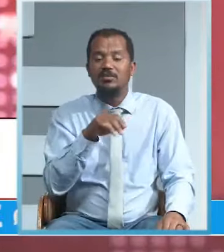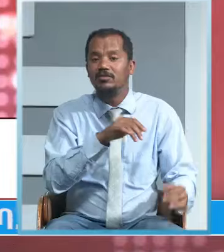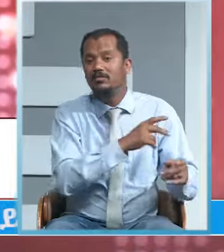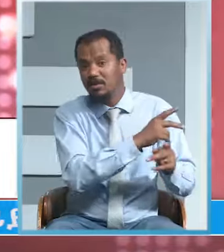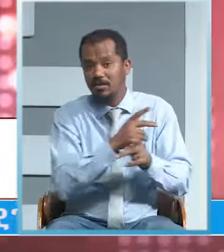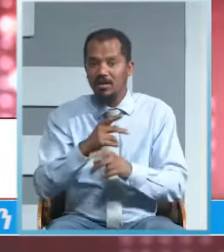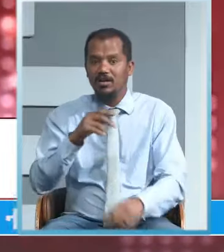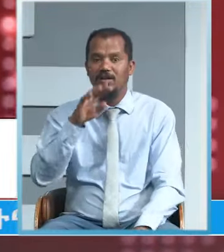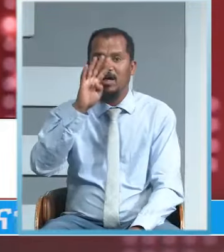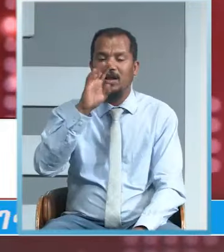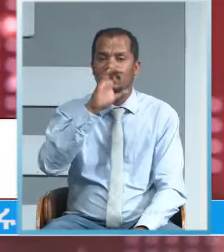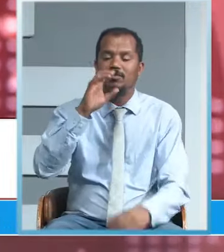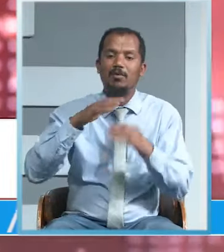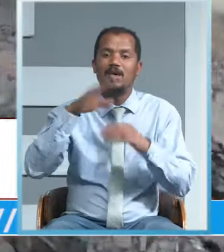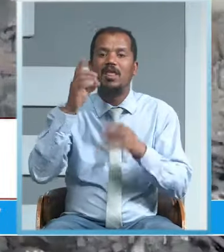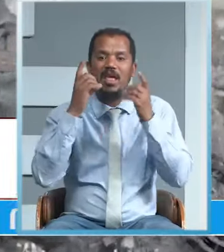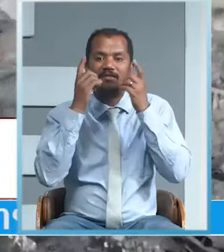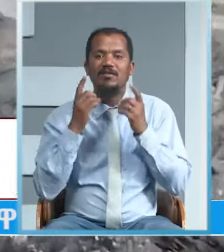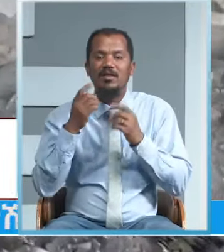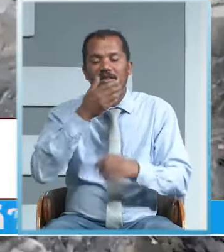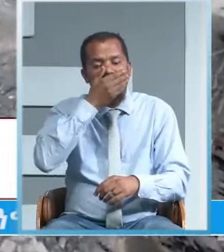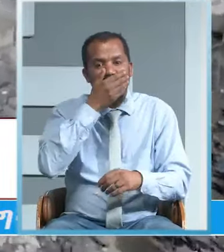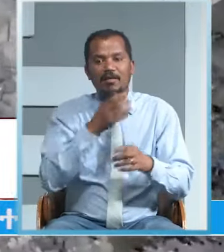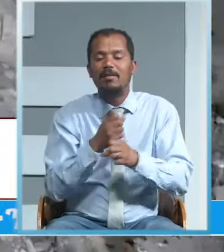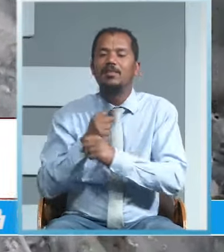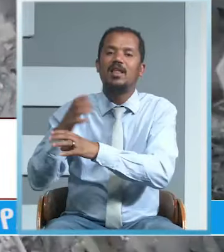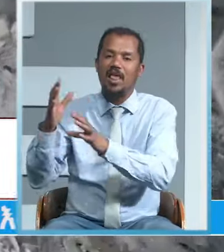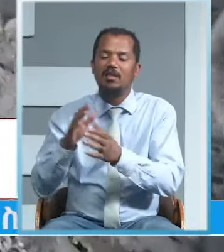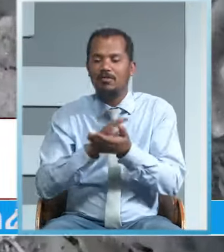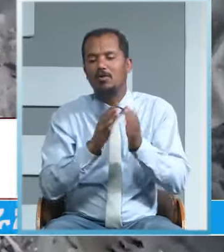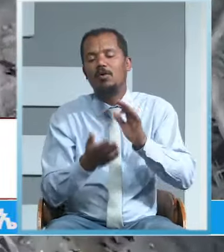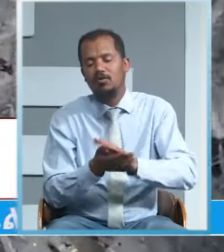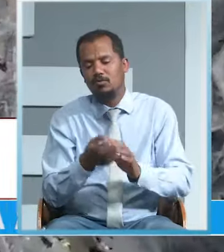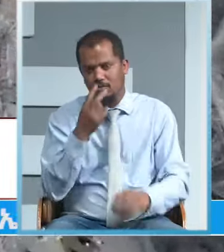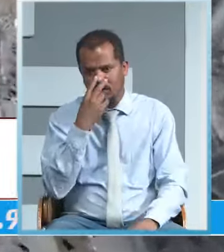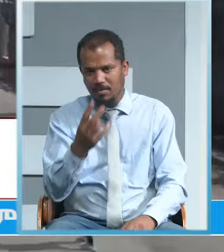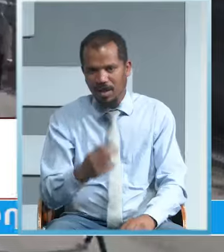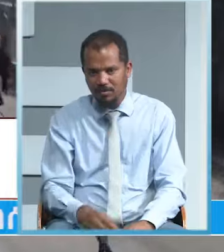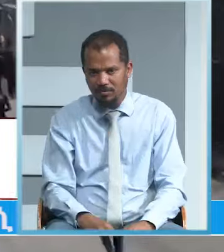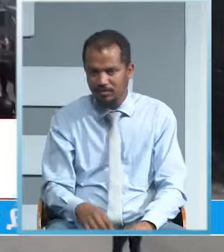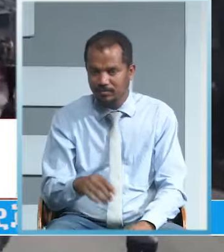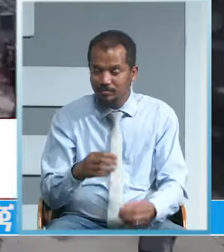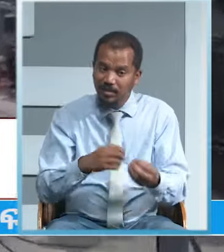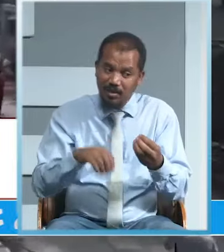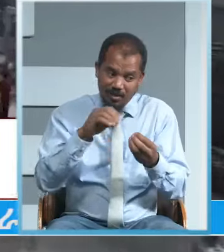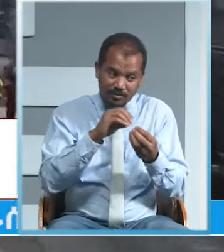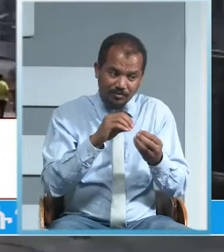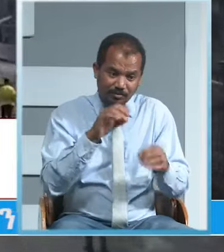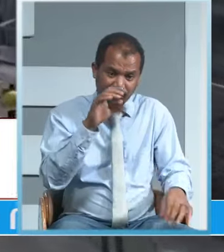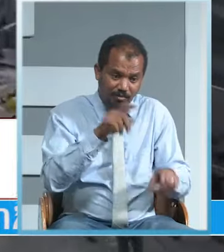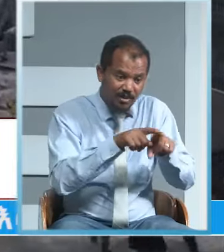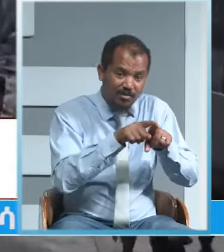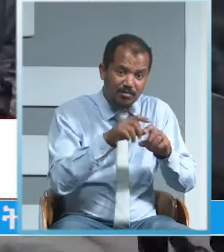በምላሹ ከ400 በላይ የፍልስጤም ታጋቾችን የምትለቅ መሆኑ ተመላክቷል። በተጨማሪም